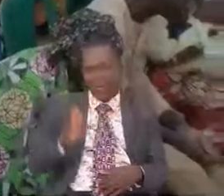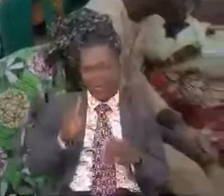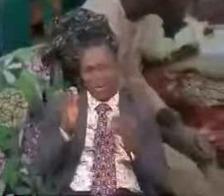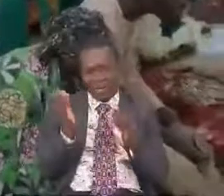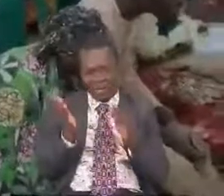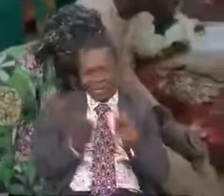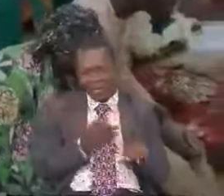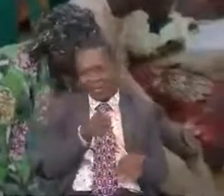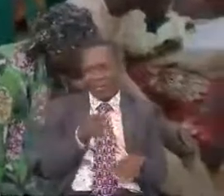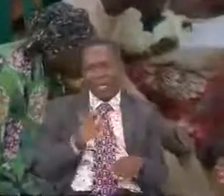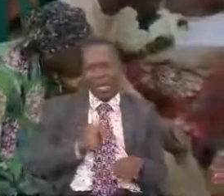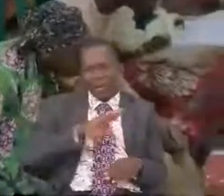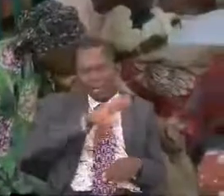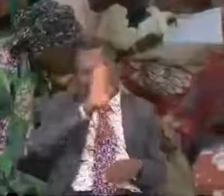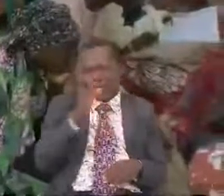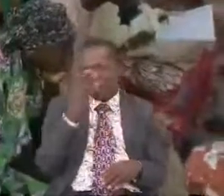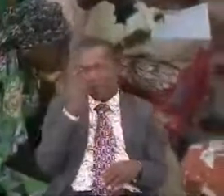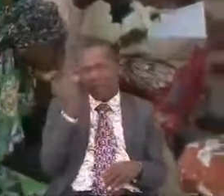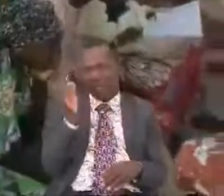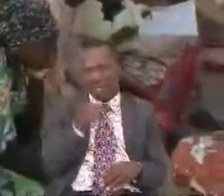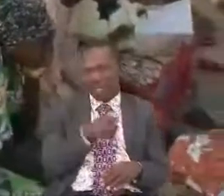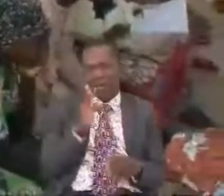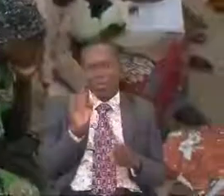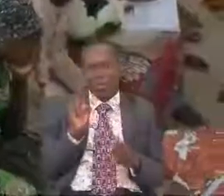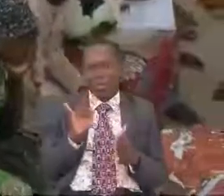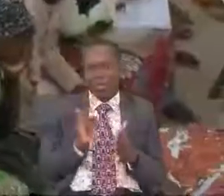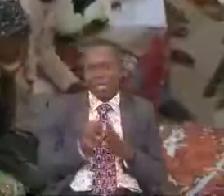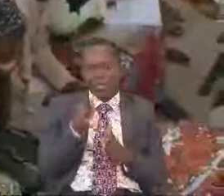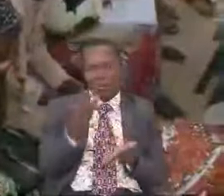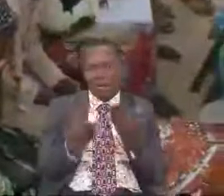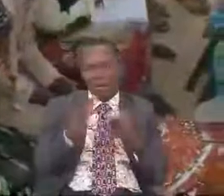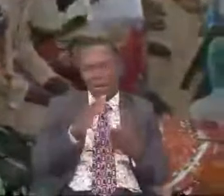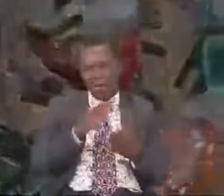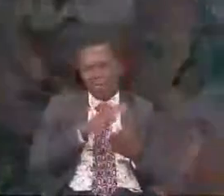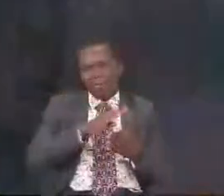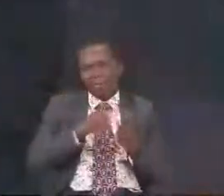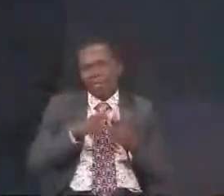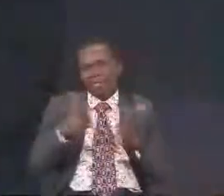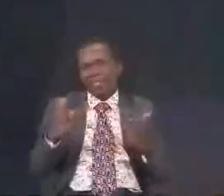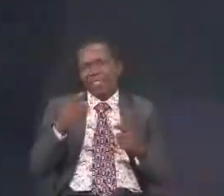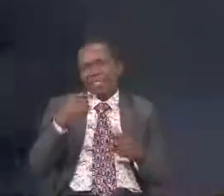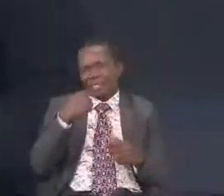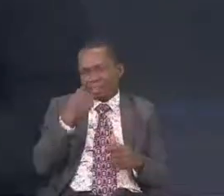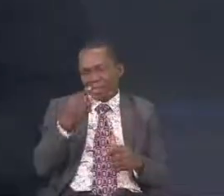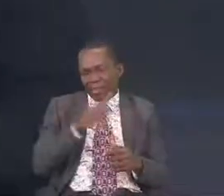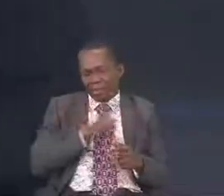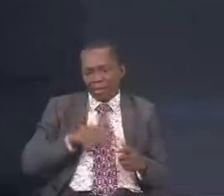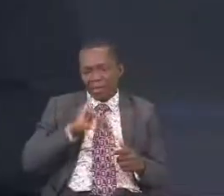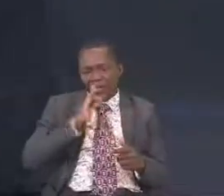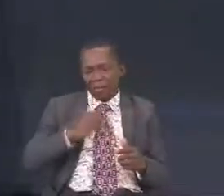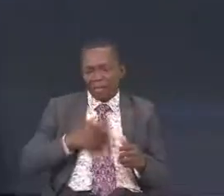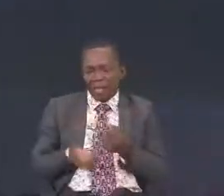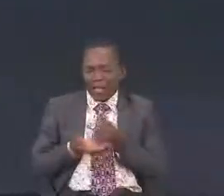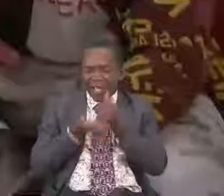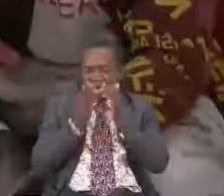ne vais pas t'abandonner. Alors nous pourrons dire avec assurance, l'Éternel est mon secours. Tu seras triomphant au nom de